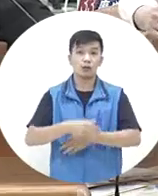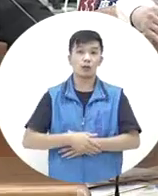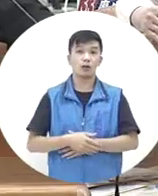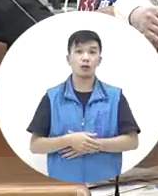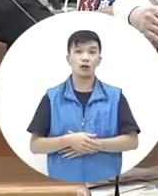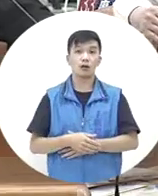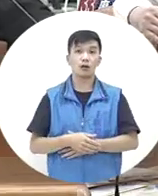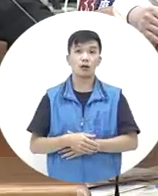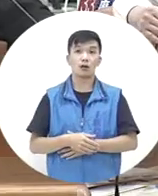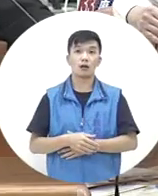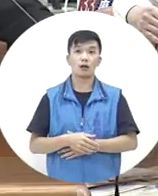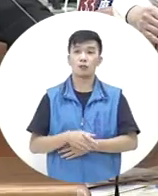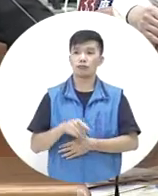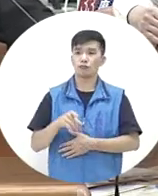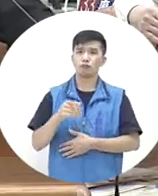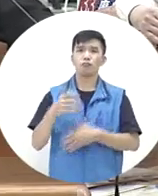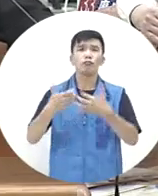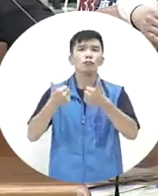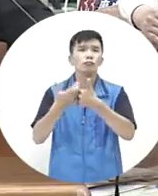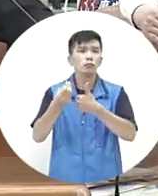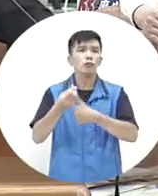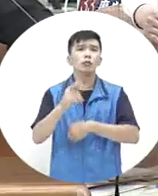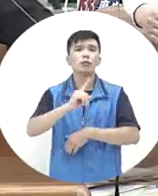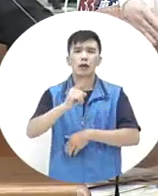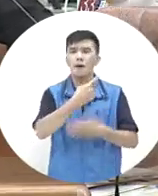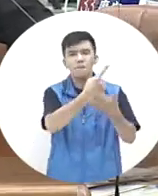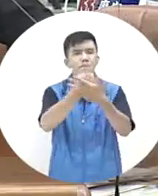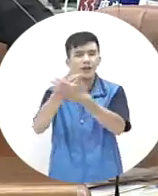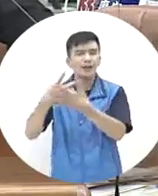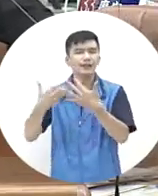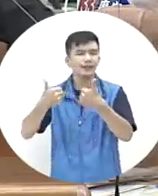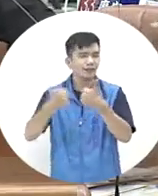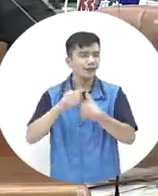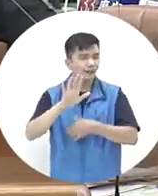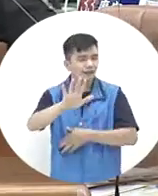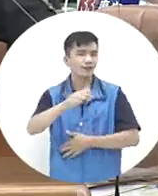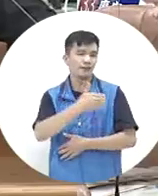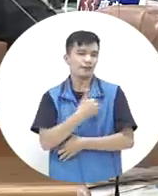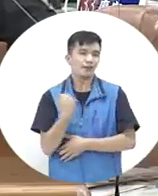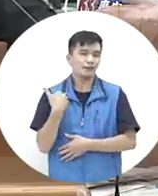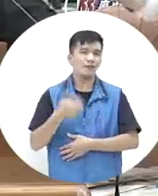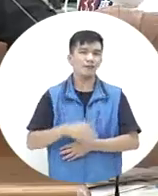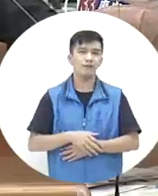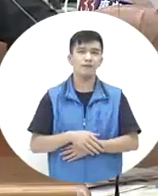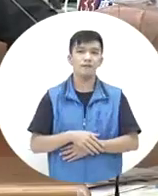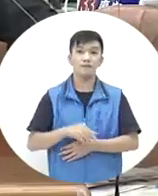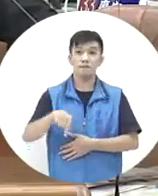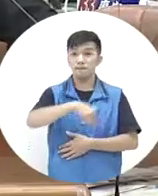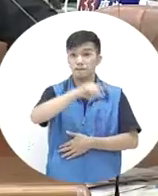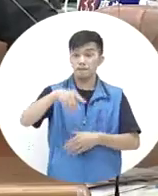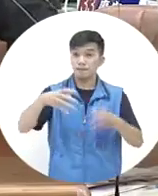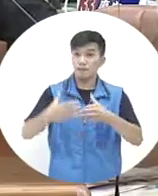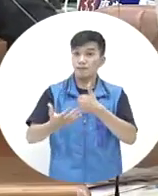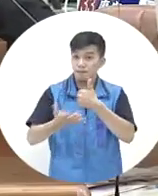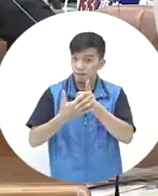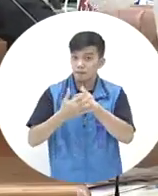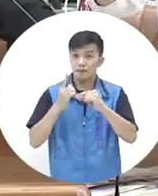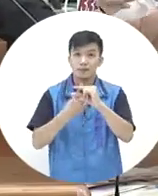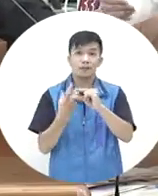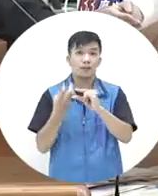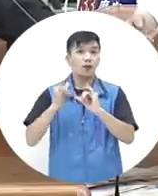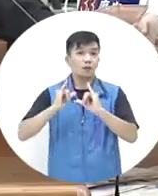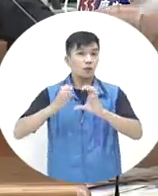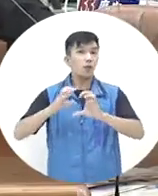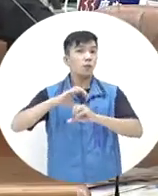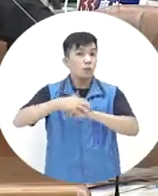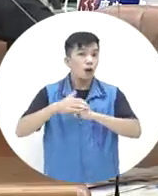怀疑别人吗？ 你怎么会没有机会呢？你怎么会没有机会？每个人都有机会。我们好好的为中华民国的安全守护。 南非武官发生的